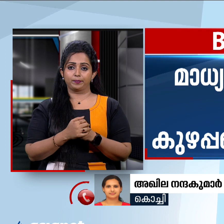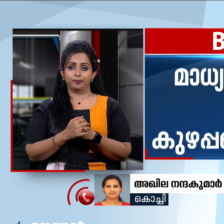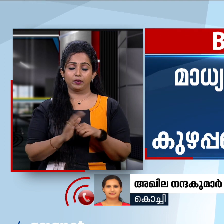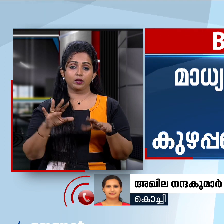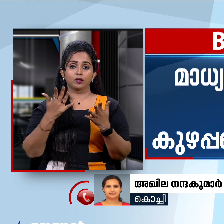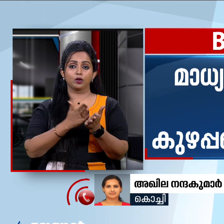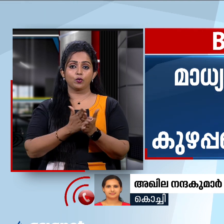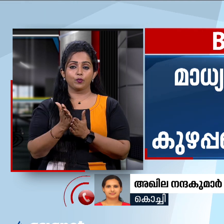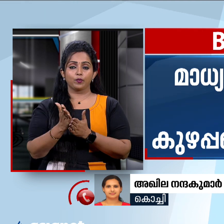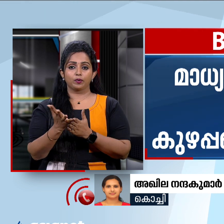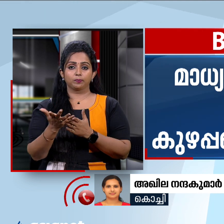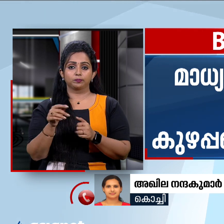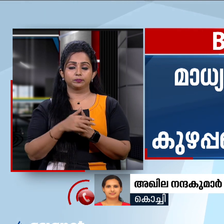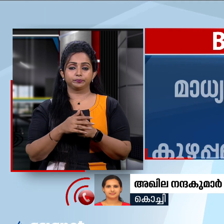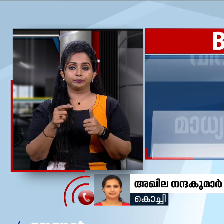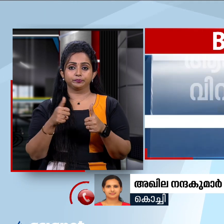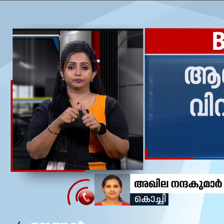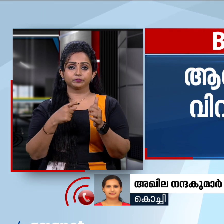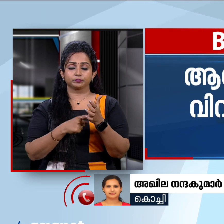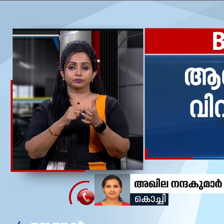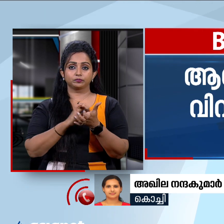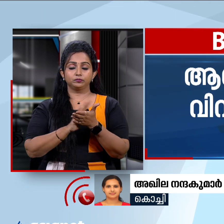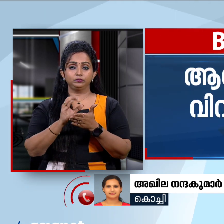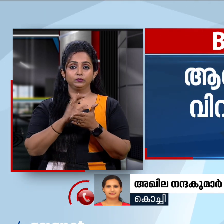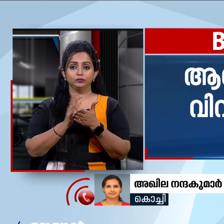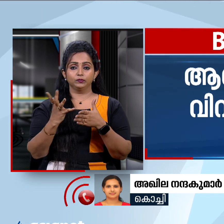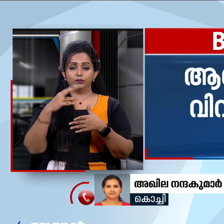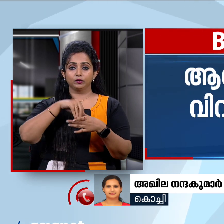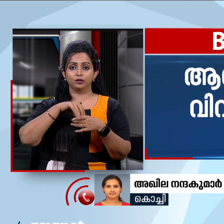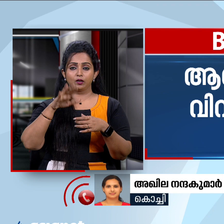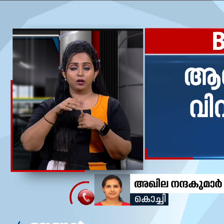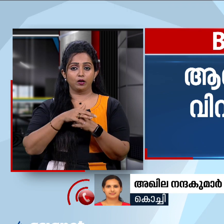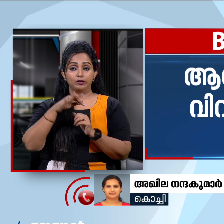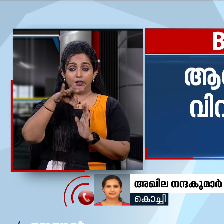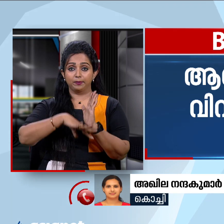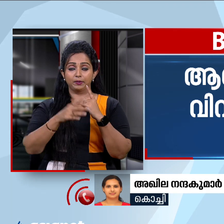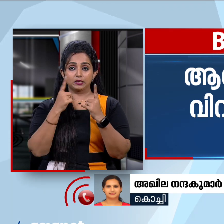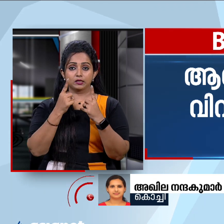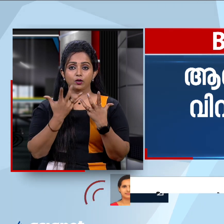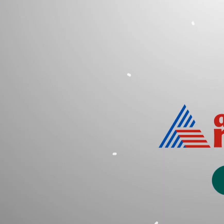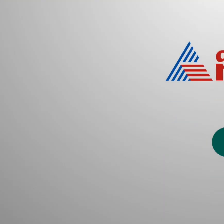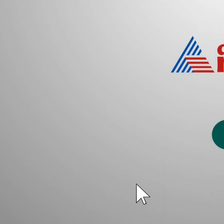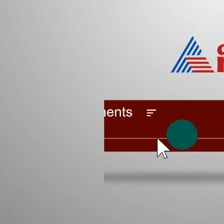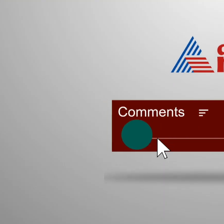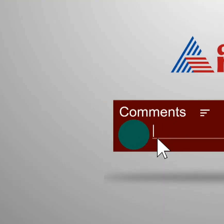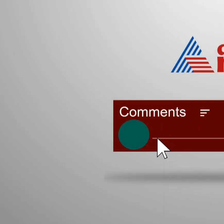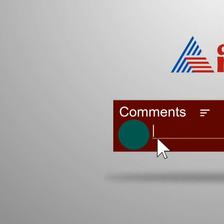തരത്തിലുള്ള ഇടപെടൽ ഈ ആർഷോ ഈ വിവാദത്തിലേക്ക് വലിച്ചഴക്കുമായി ബന്ധപ്പെട്ട് നടന്നിട്ടുണ്ടോ എന്നൊരു കാര്യത്തിൽ വ്യക്തത വരുത്തേണ്ടതും. ശീതം.